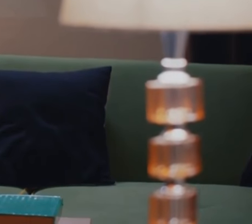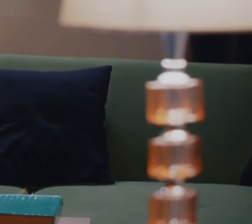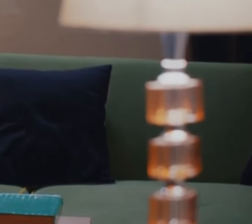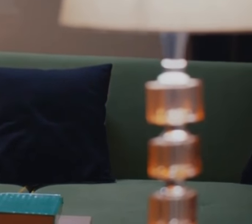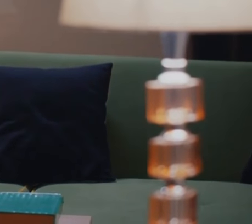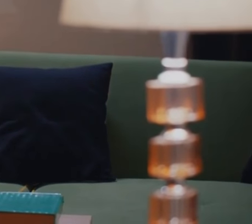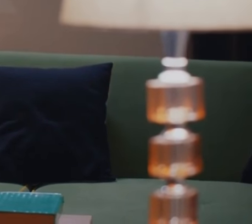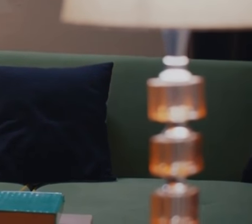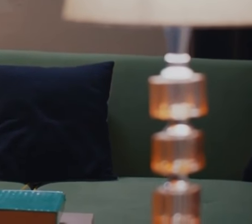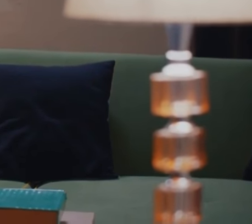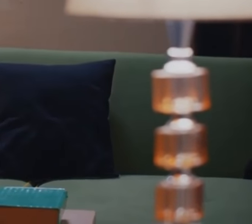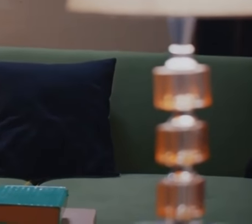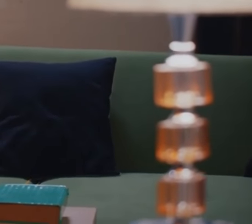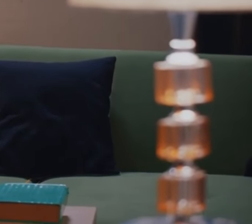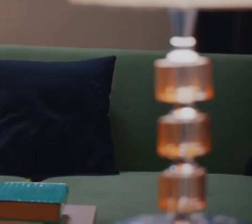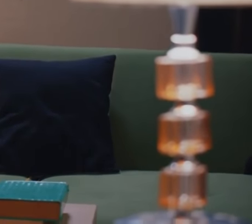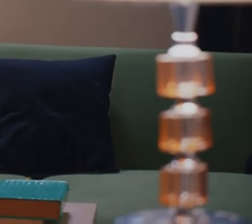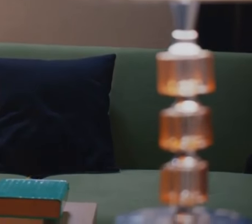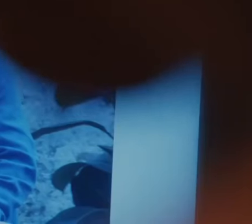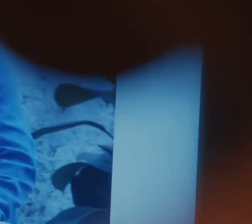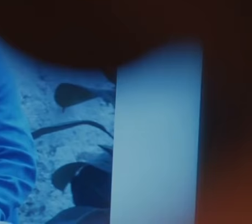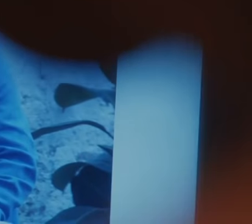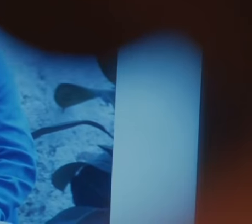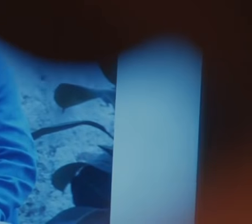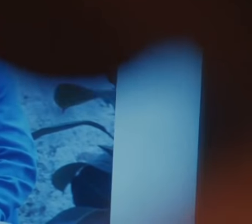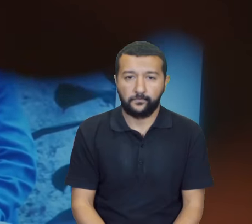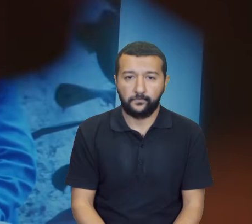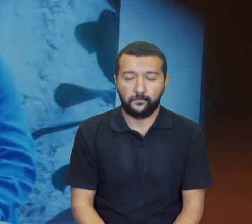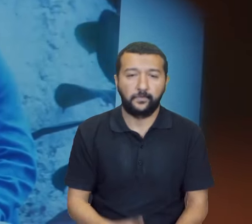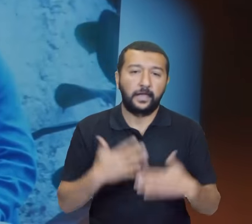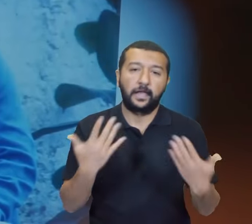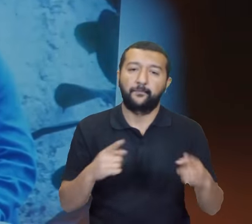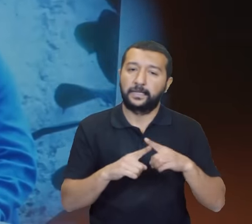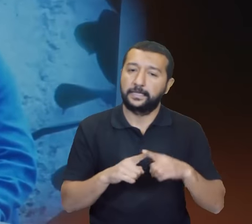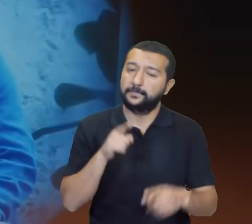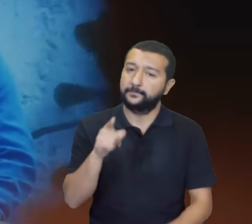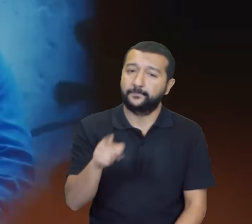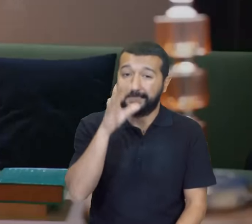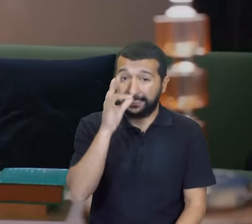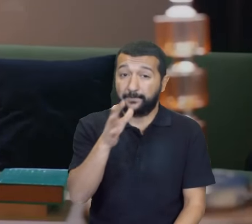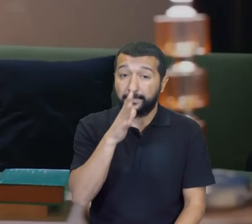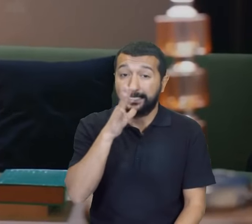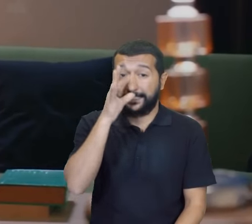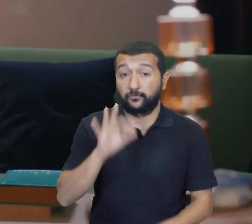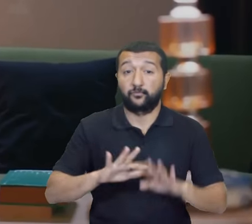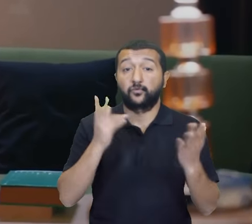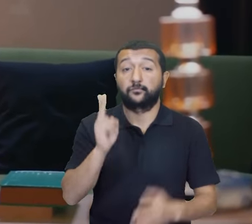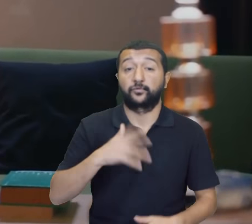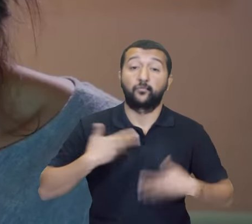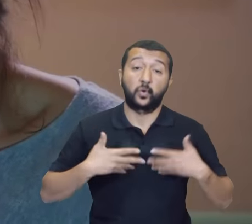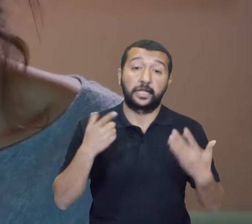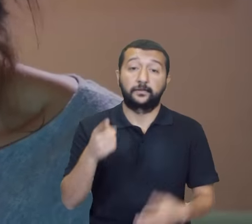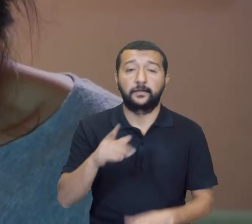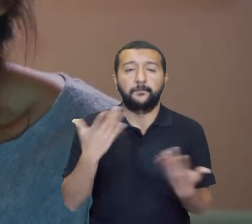Telefonu bırakıp kahve kupasını alarak açık bilgisayar ekranına baktı. Ah be Tarık'cığım. Kim bilir kimler bozdu senin